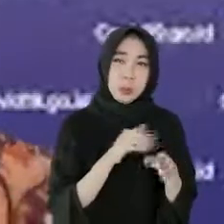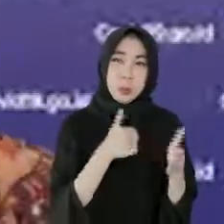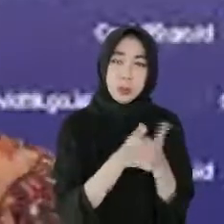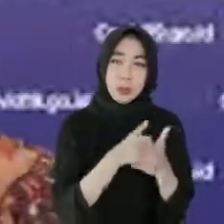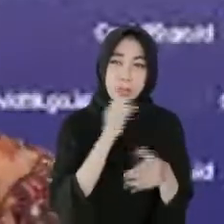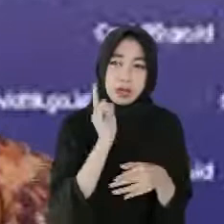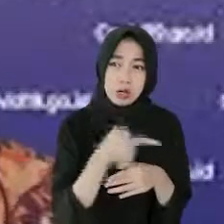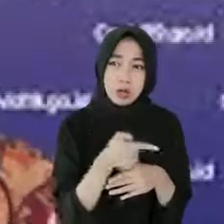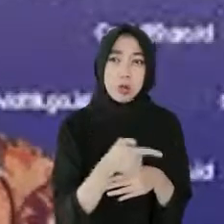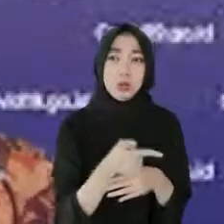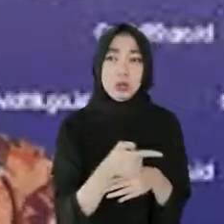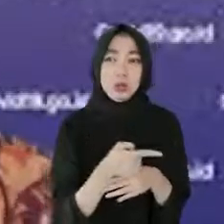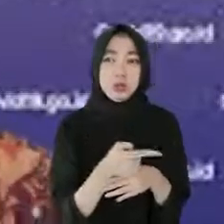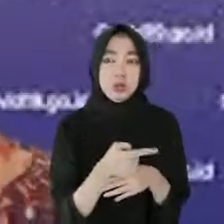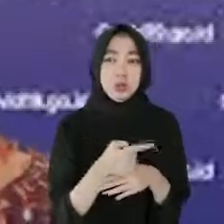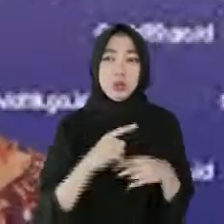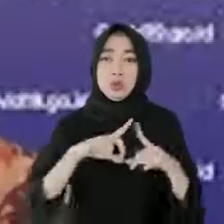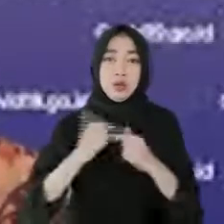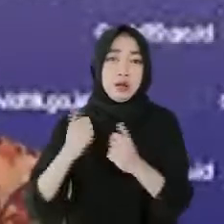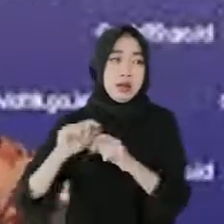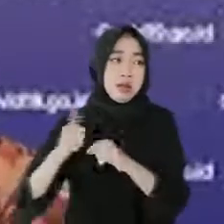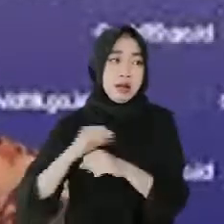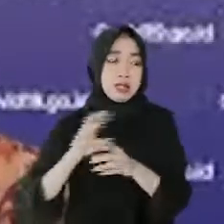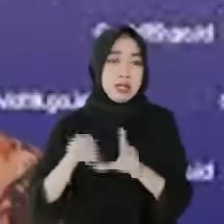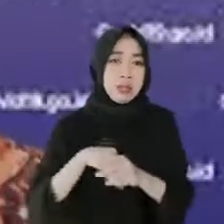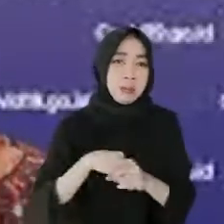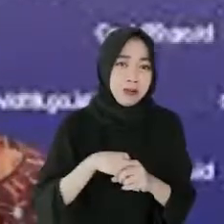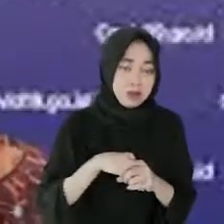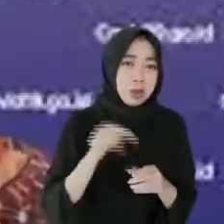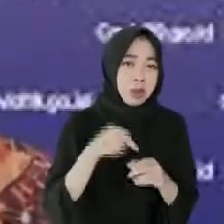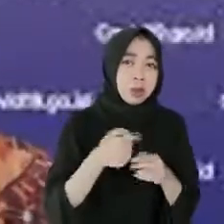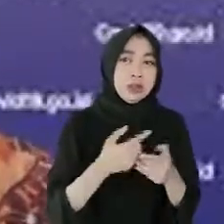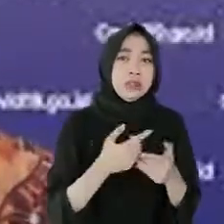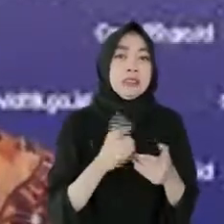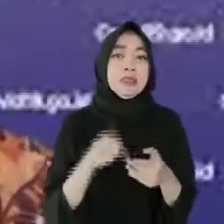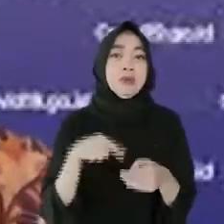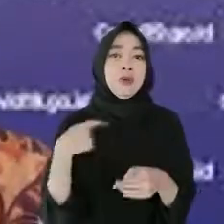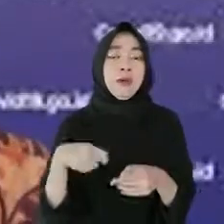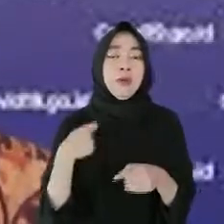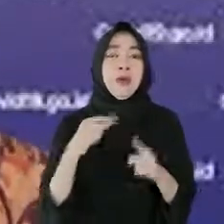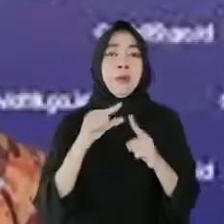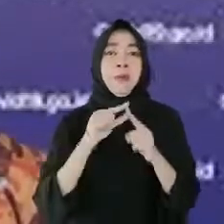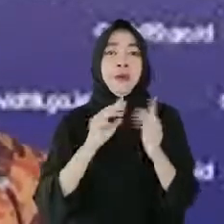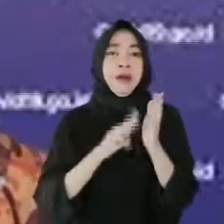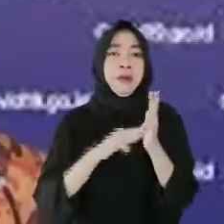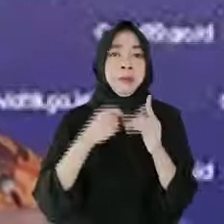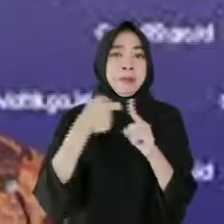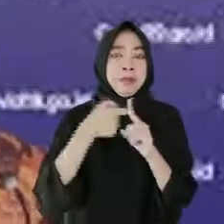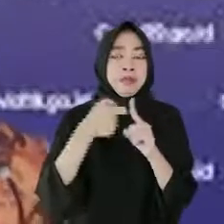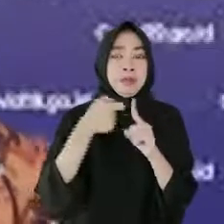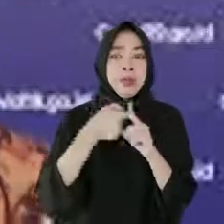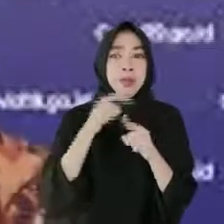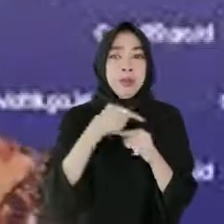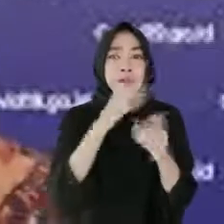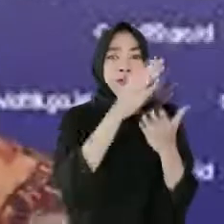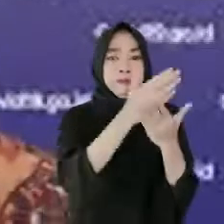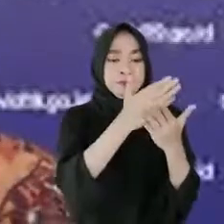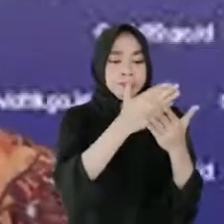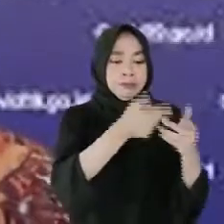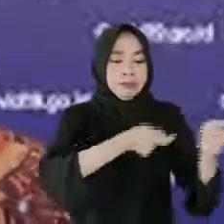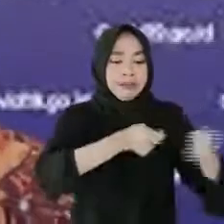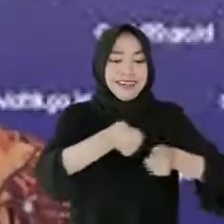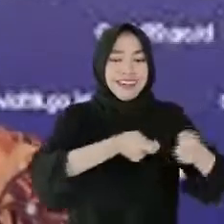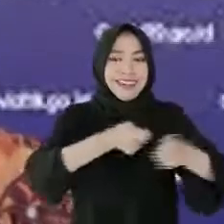instansi yang terlibat karena kan tadi salah satu tugas dari kemenkopmk dalah bahwa sinkronisasi